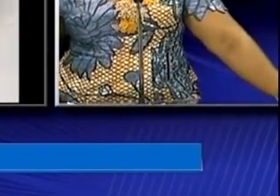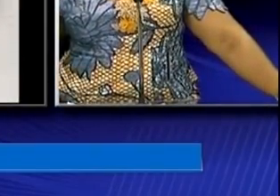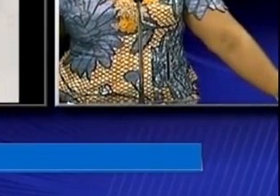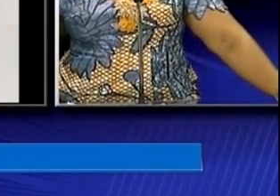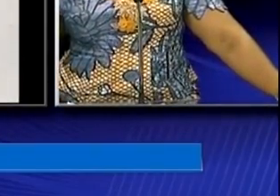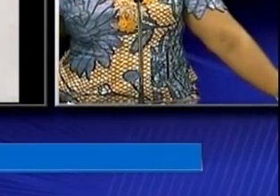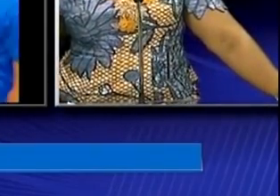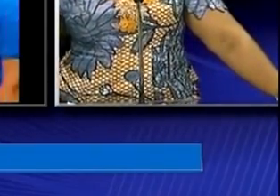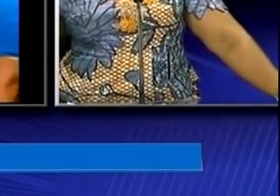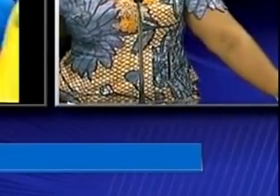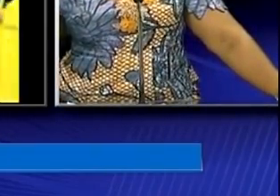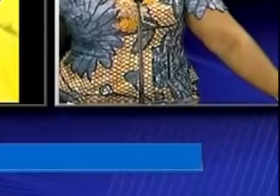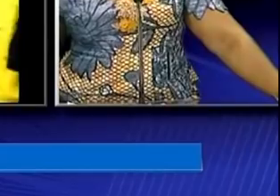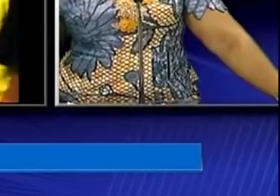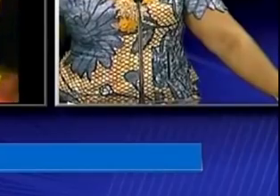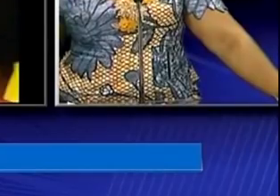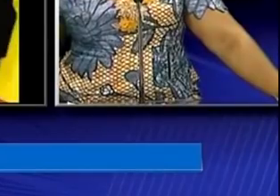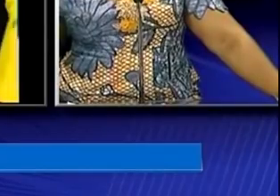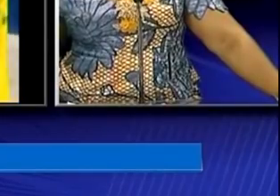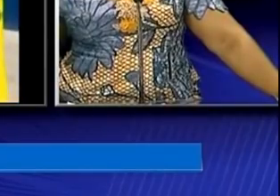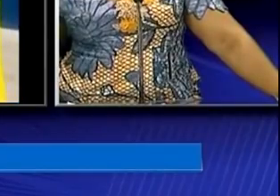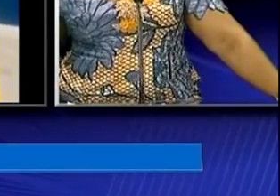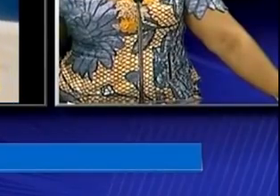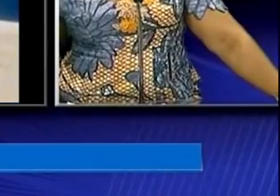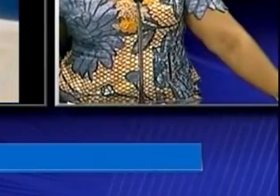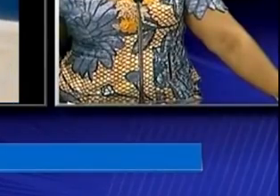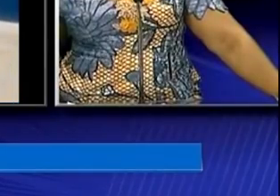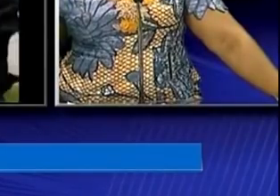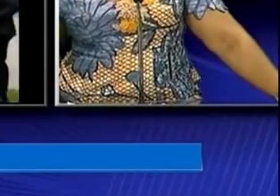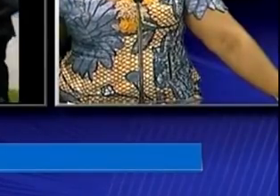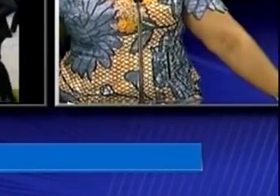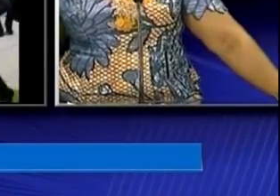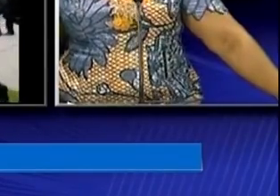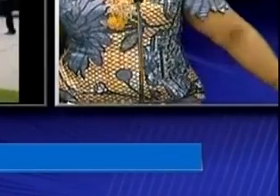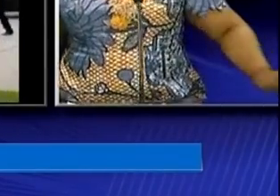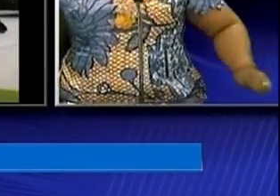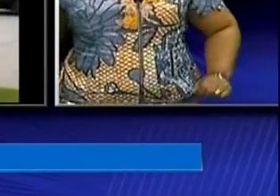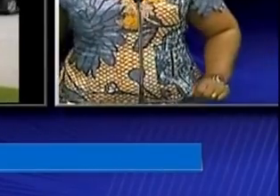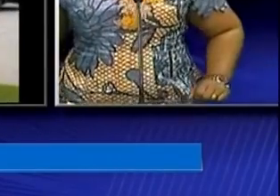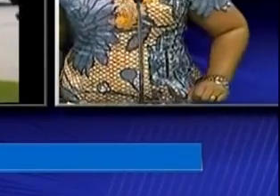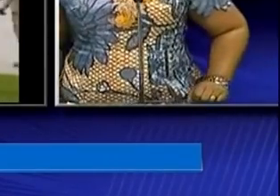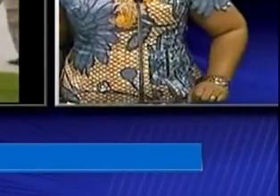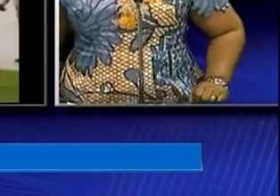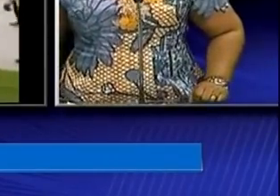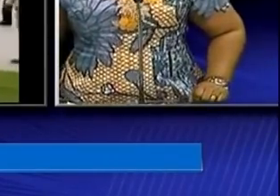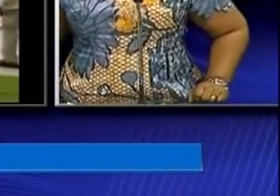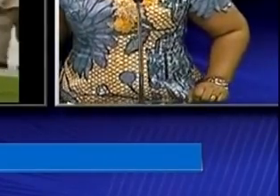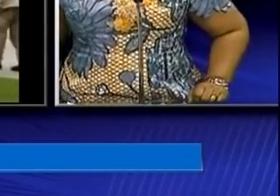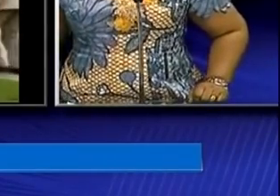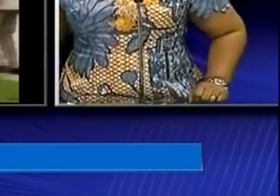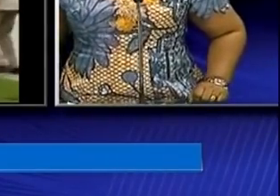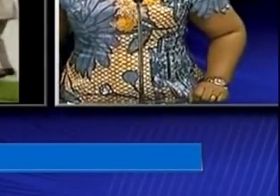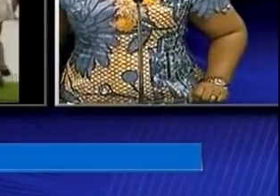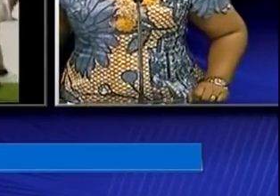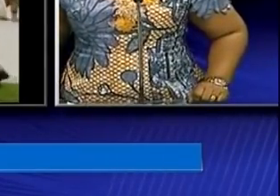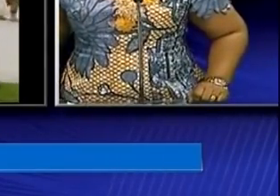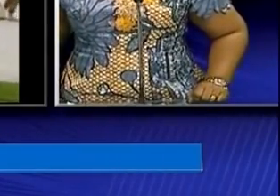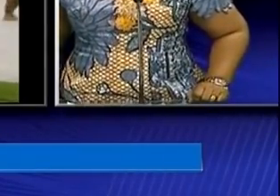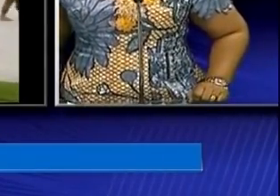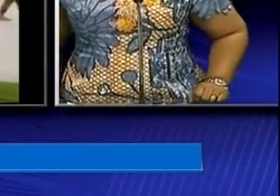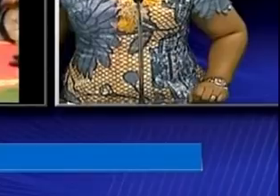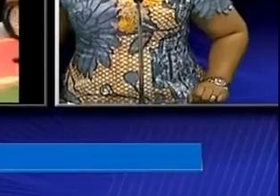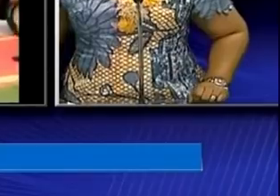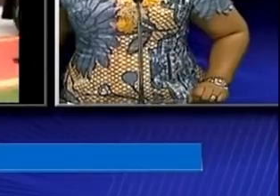plastique. Kintoko, c'est 25 tonnes de bouteilles plastiques recyclées par jour. Le chef de l'État, Félix Antoine Tshisekedi Tshilombo, l'a